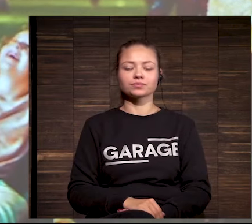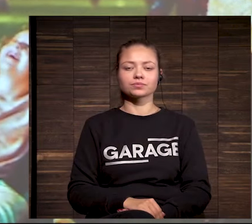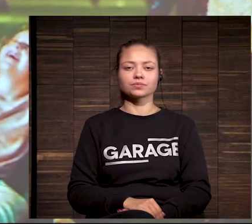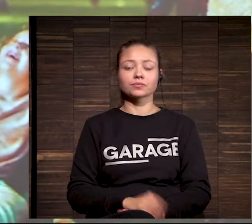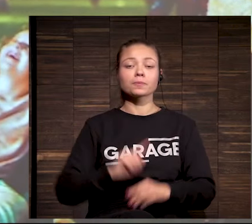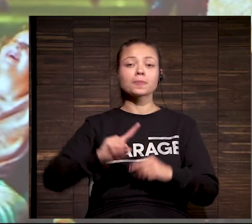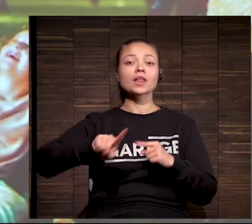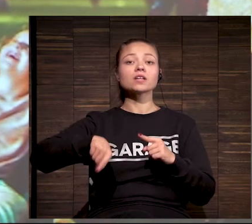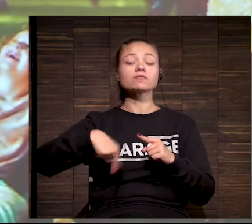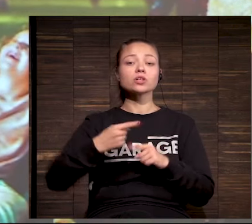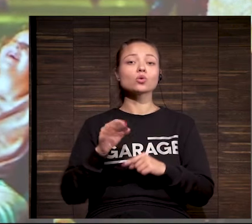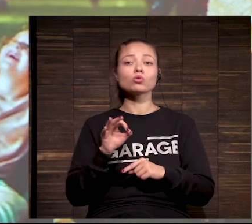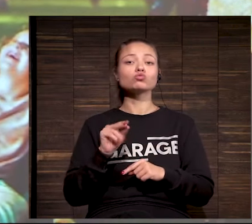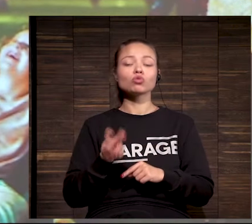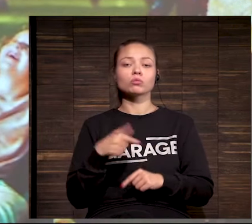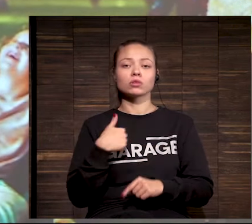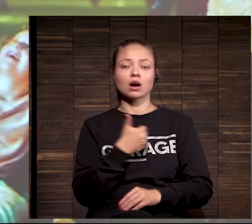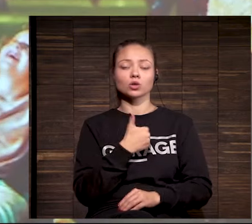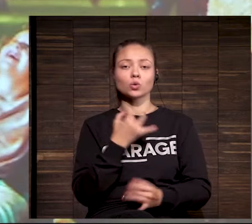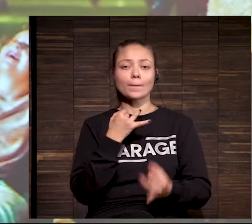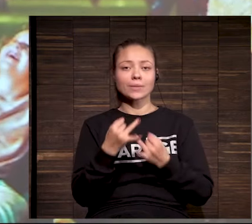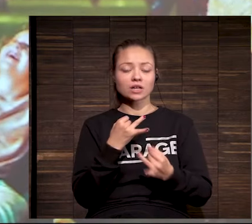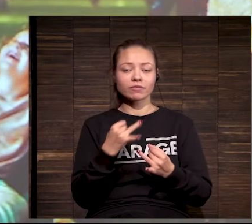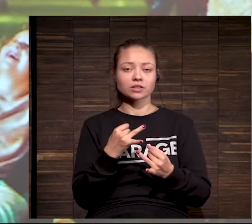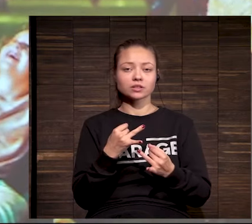следующее о чем я хочу поговорить это